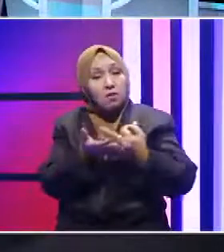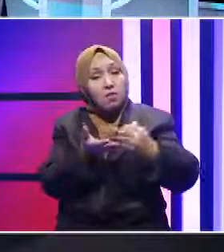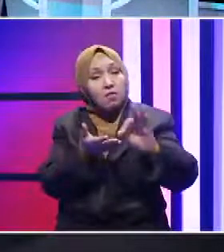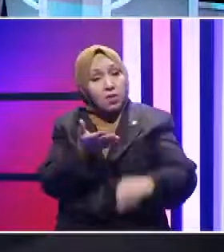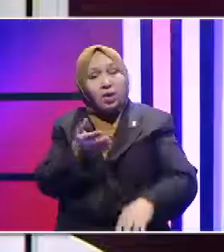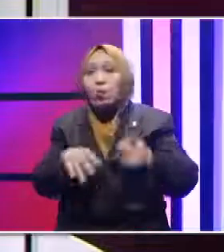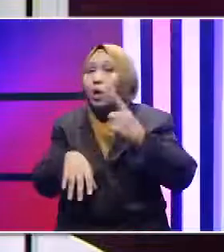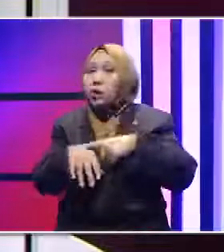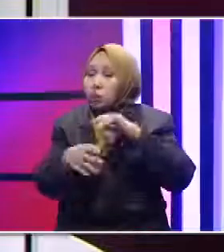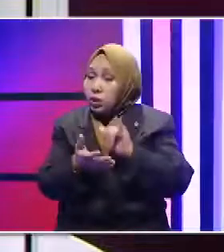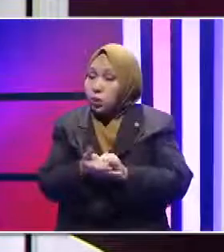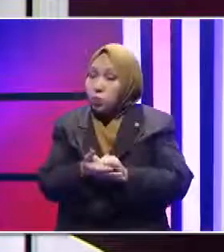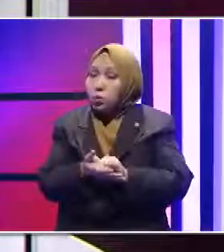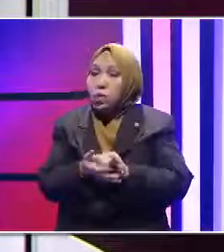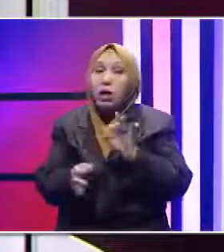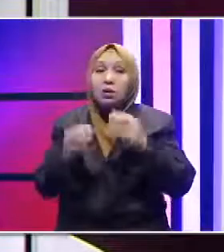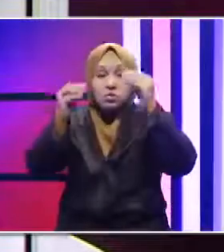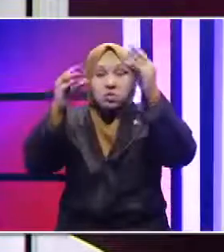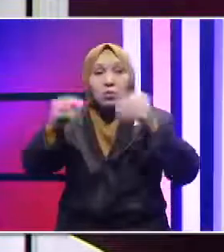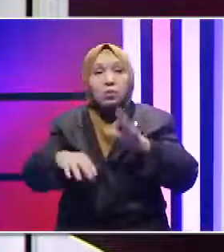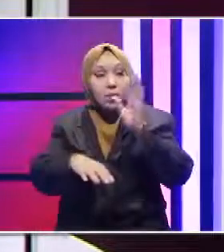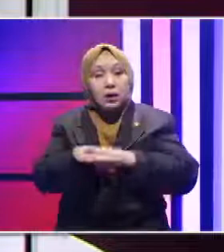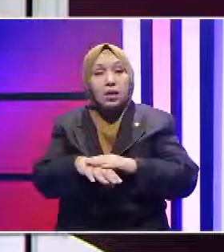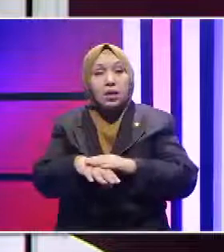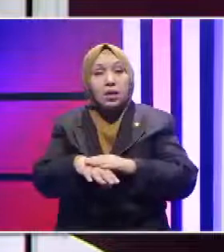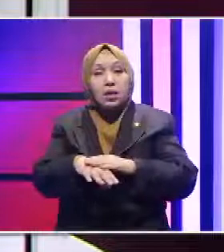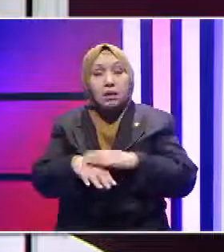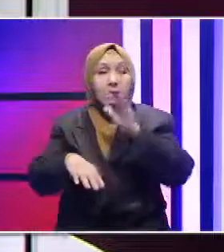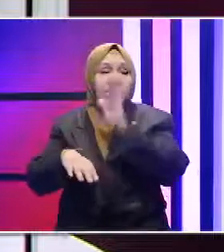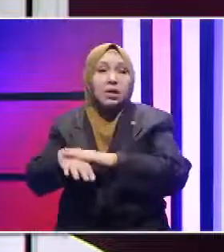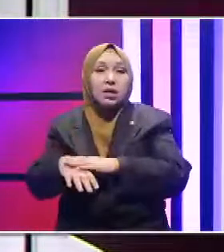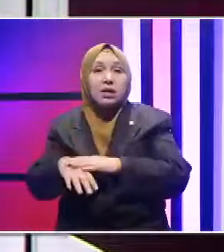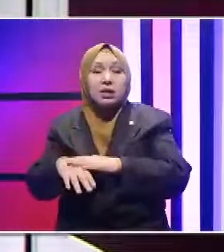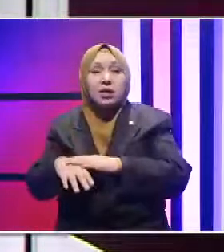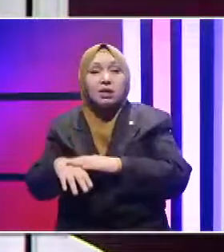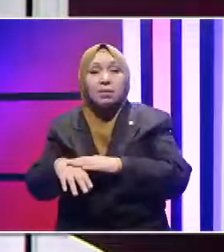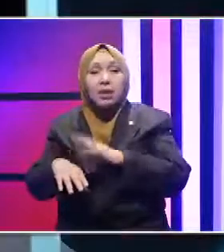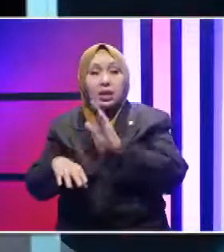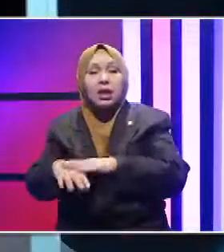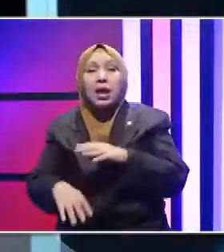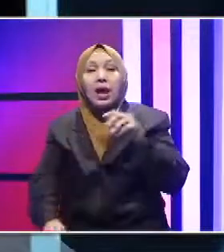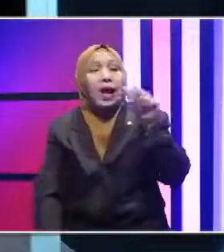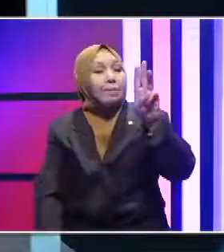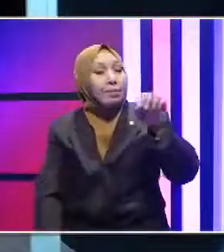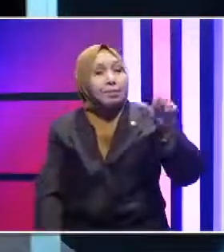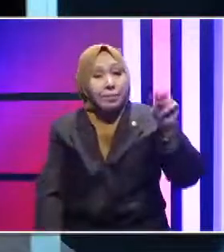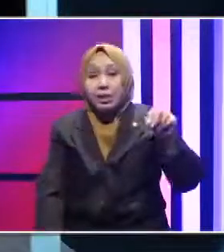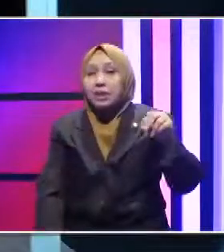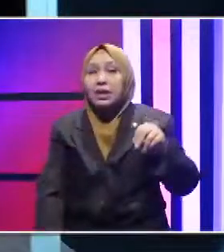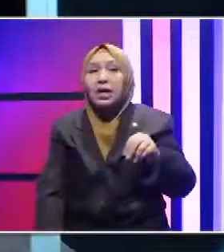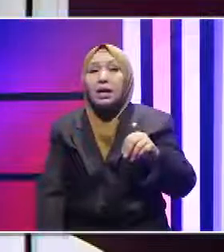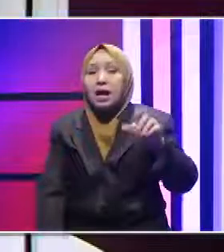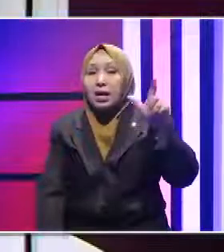pada waktu itu, ya, pada waktu itu kalau cikgu tu panggil, dia panggil Ahmad, kan, ataupun namanya siapa, Amin lah contohnya,